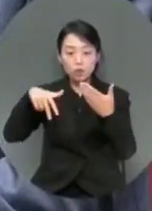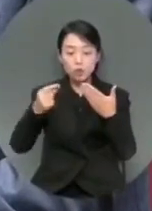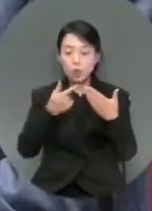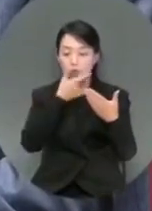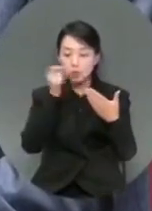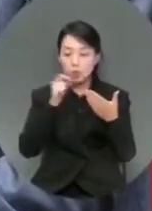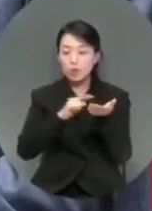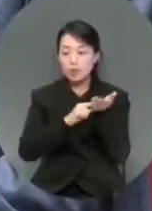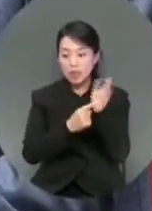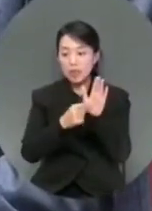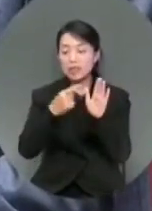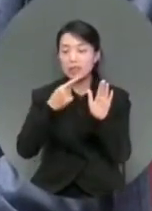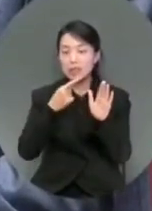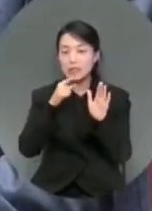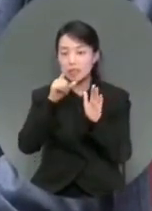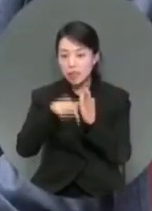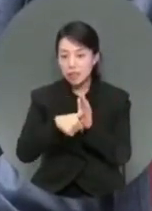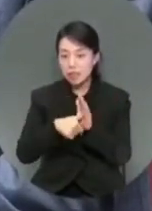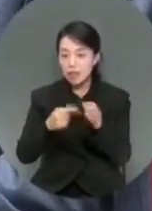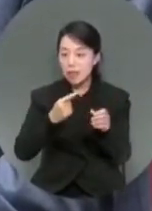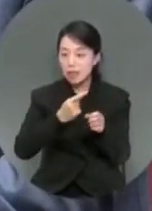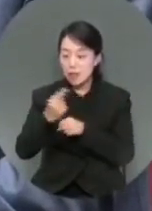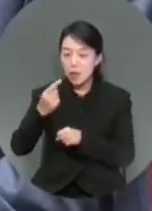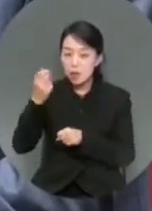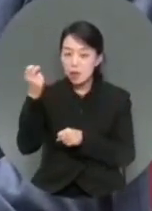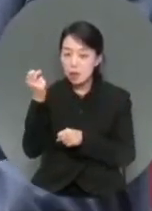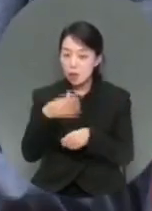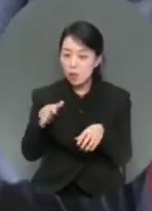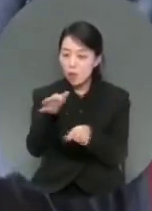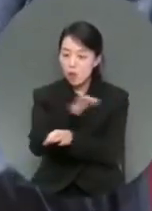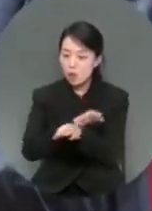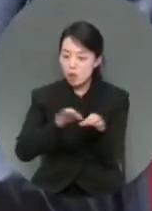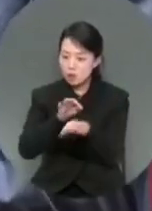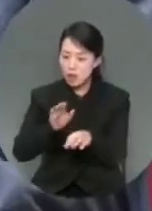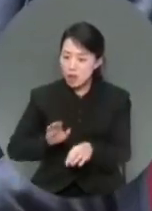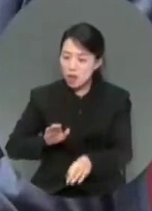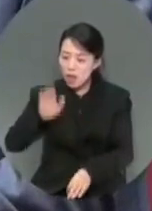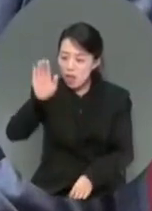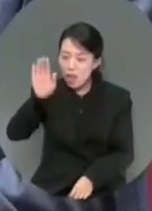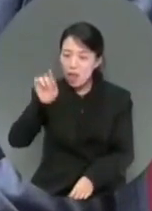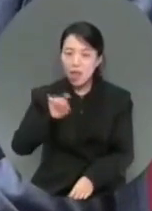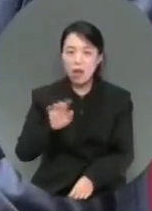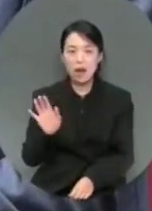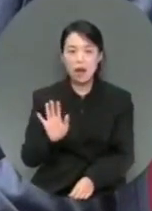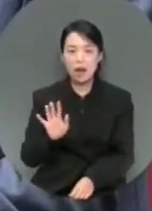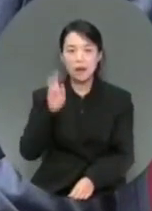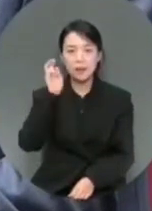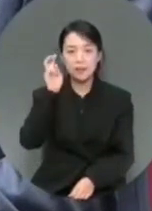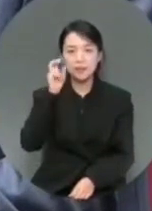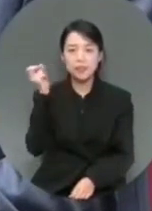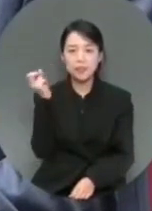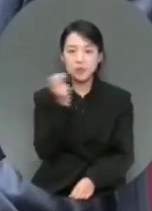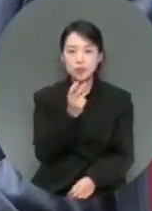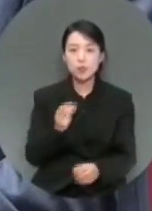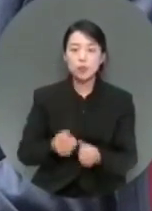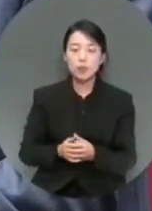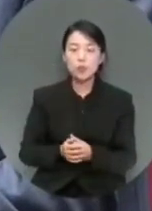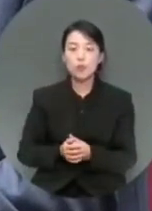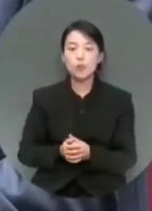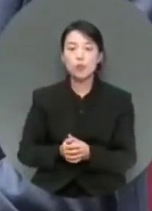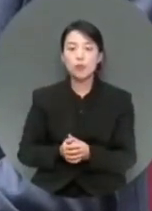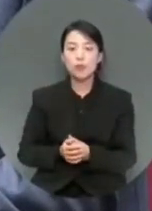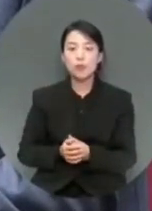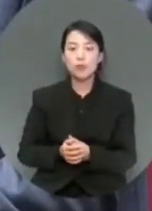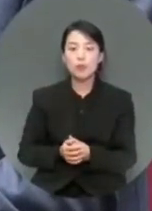문제는 뭐냐면 내년에도 갑자기 경기가 좋아질 가능성이 별로 많지 않은데다가 또 본격적으로 지금 작년에